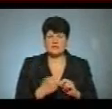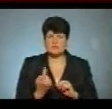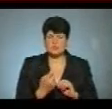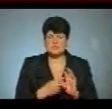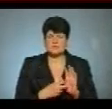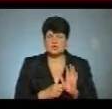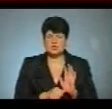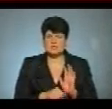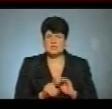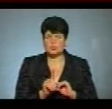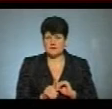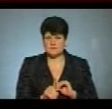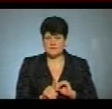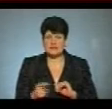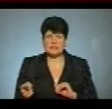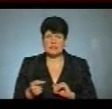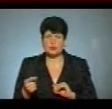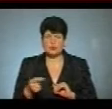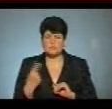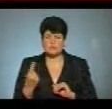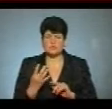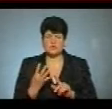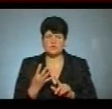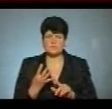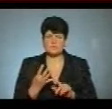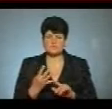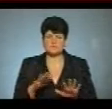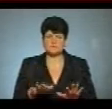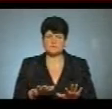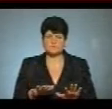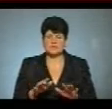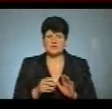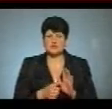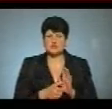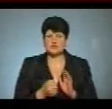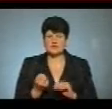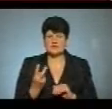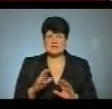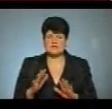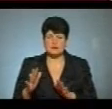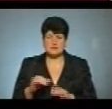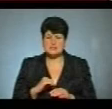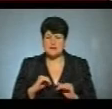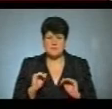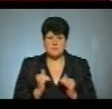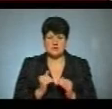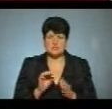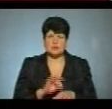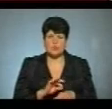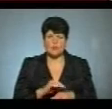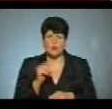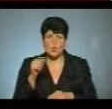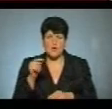область – 761. Тернопільщина сьогодні на четвертому місці – 612 випадків. Найменше ж хворих у